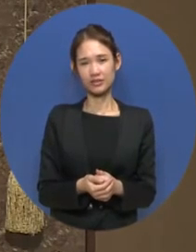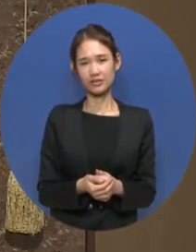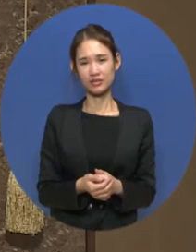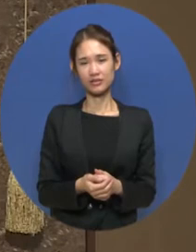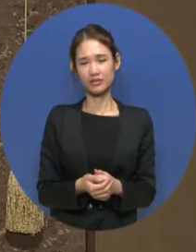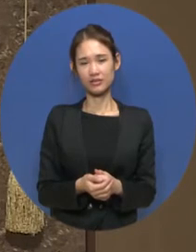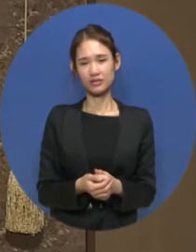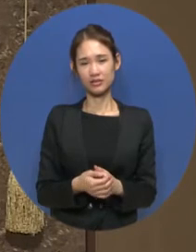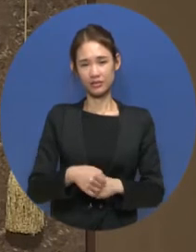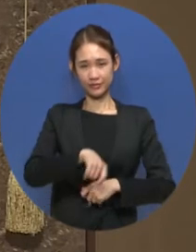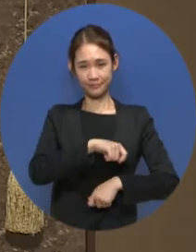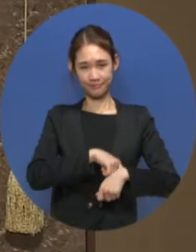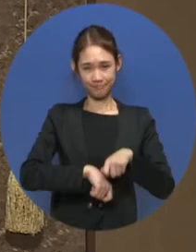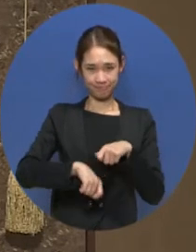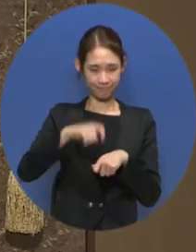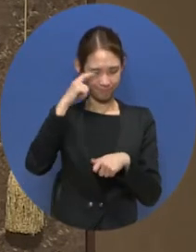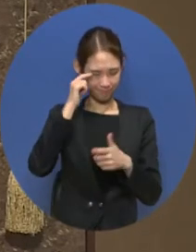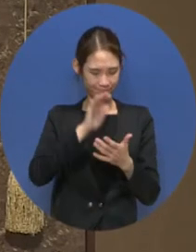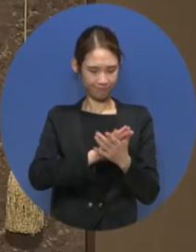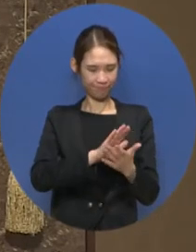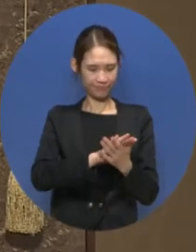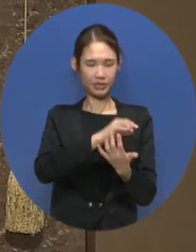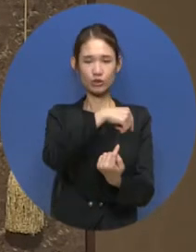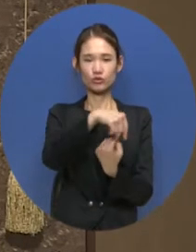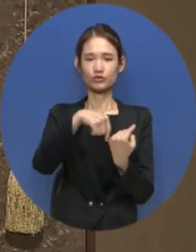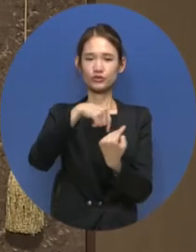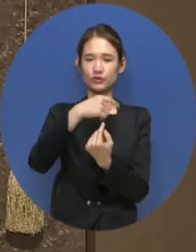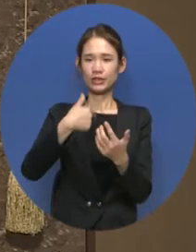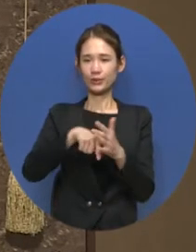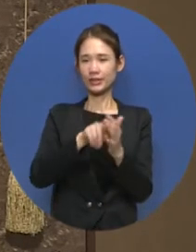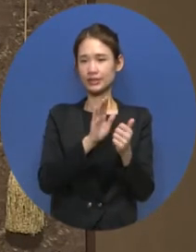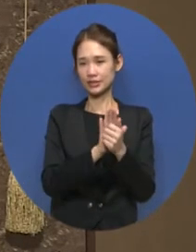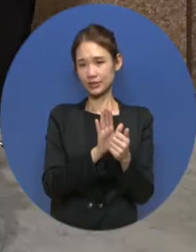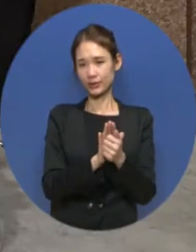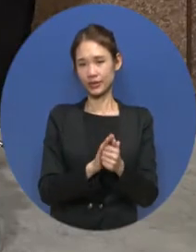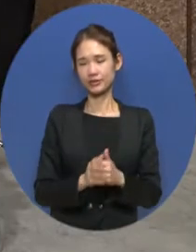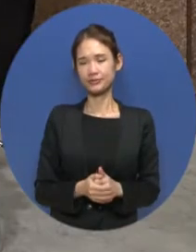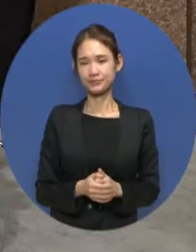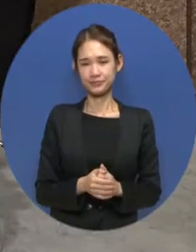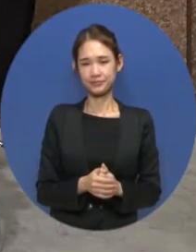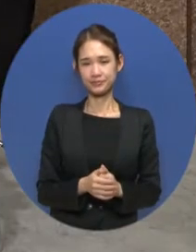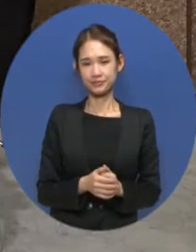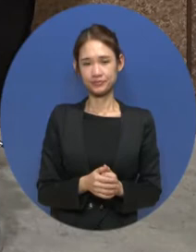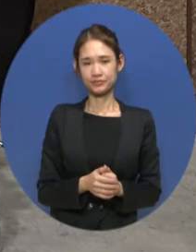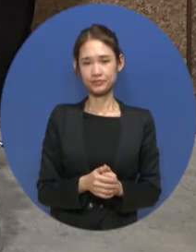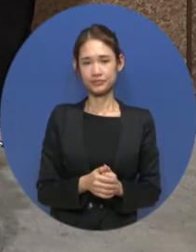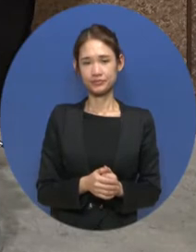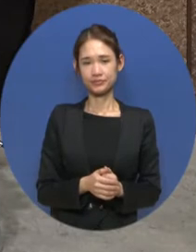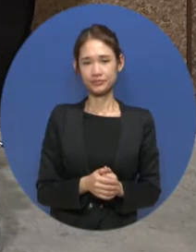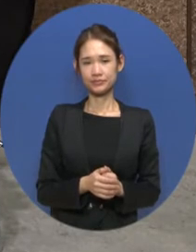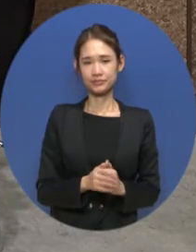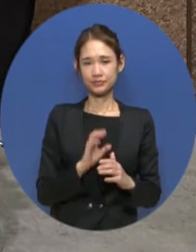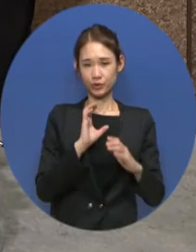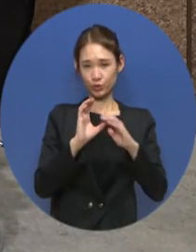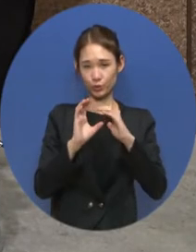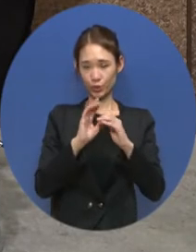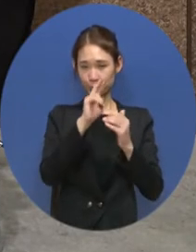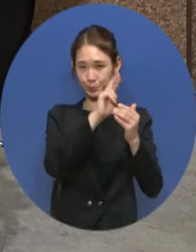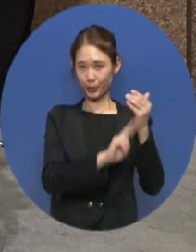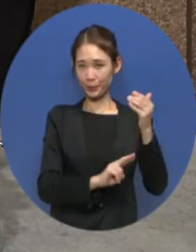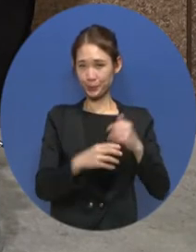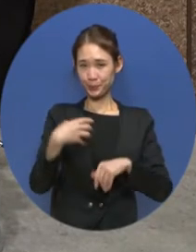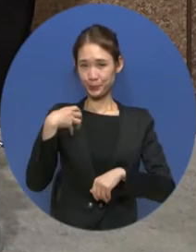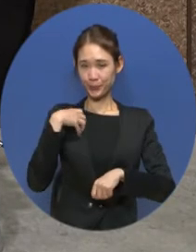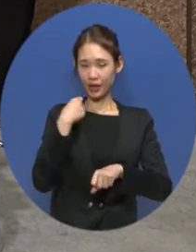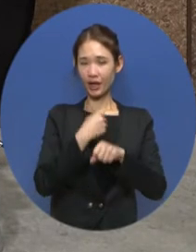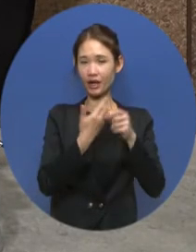예, 스스로 이렇게 계속 잘 운영할 수 있도록 그렇게 지원을 하고 있습니다. 네, 그러니까 그 유통의 판매 그 창구 역할을